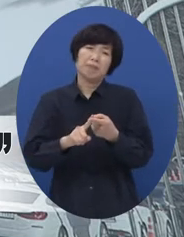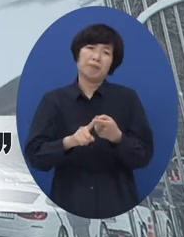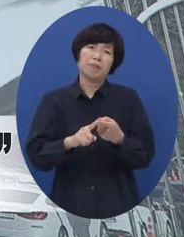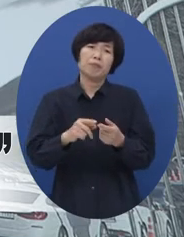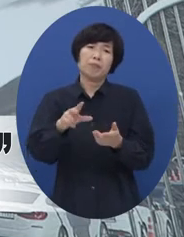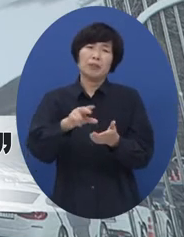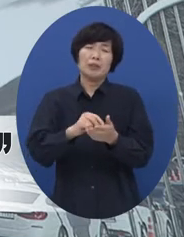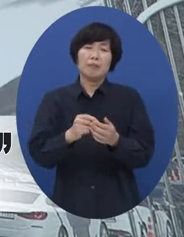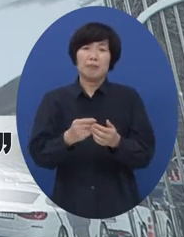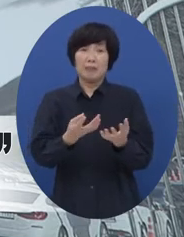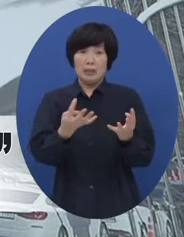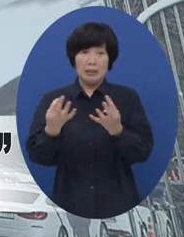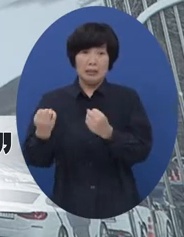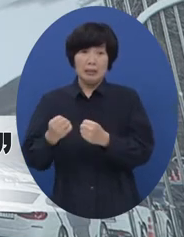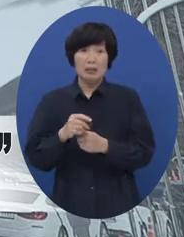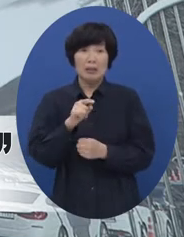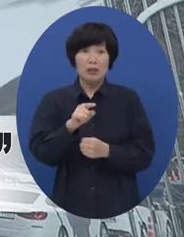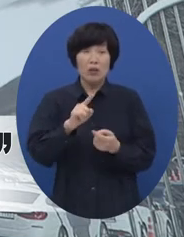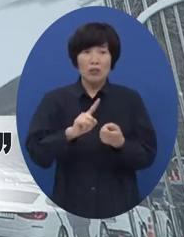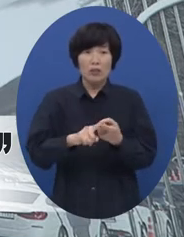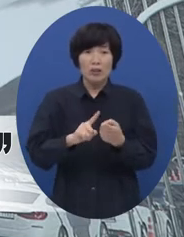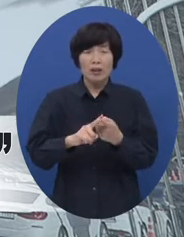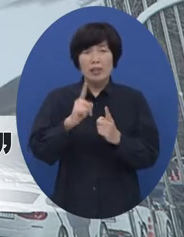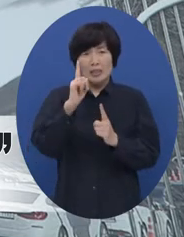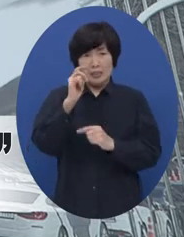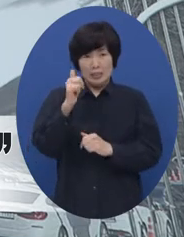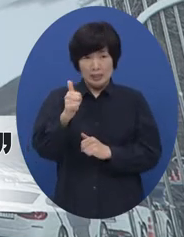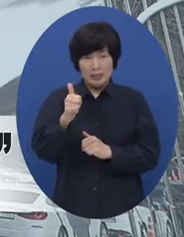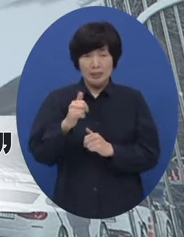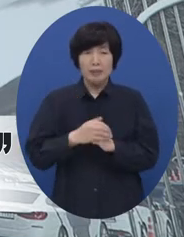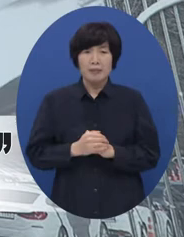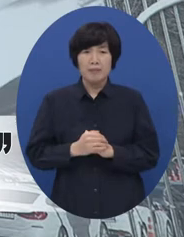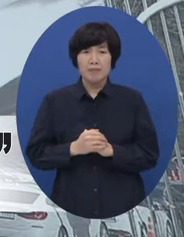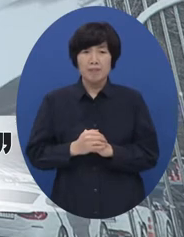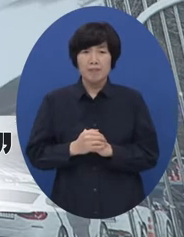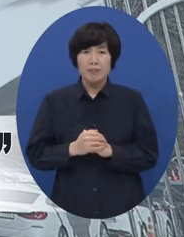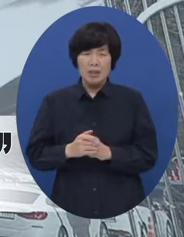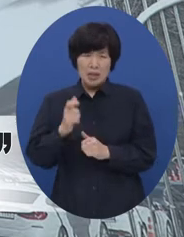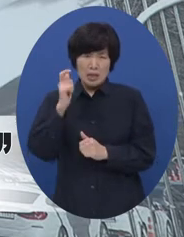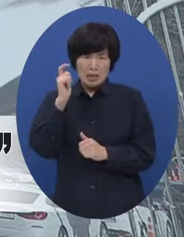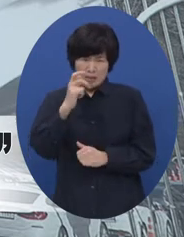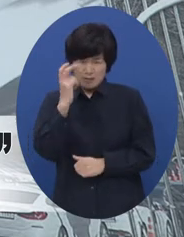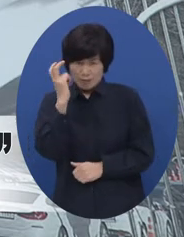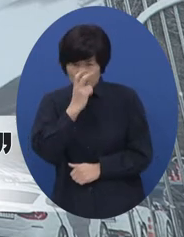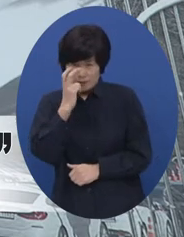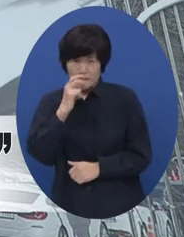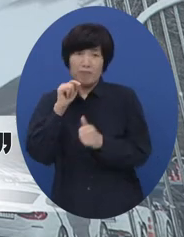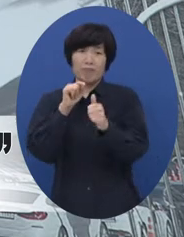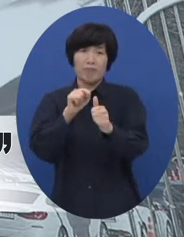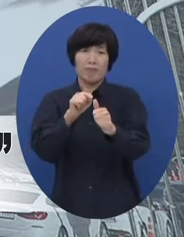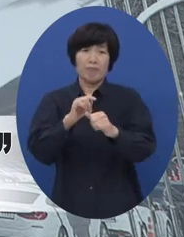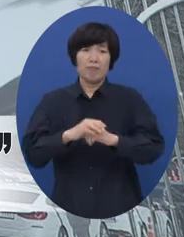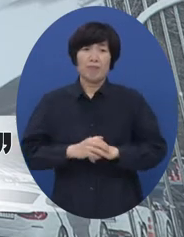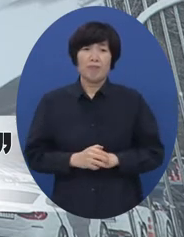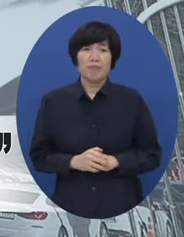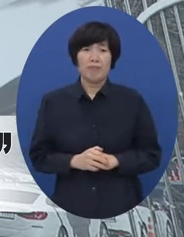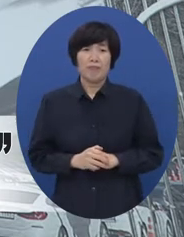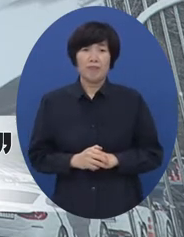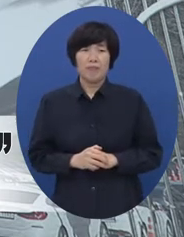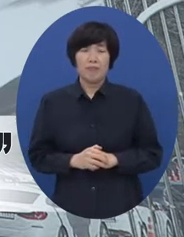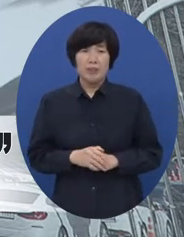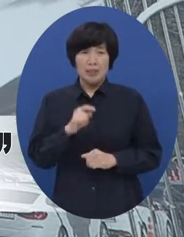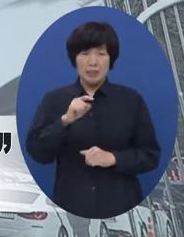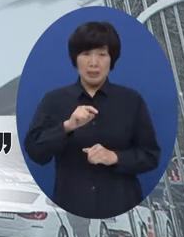이재명 경기도지사는 이런 마스크 매점 매석 행위에 대해 강력한 현장 단속을 지시했습니다. 재난